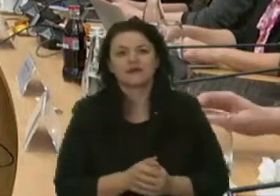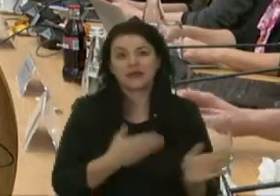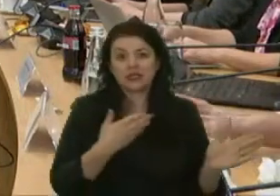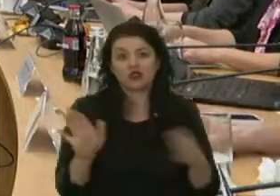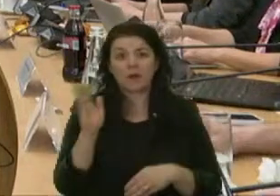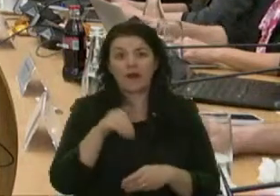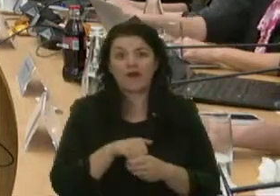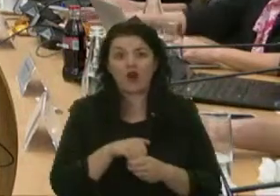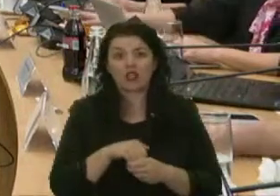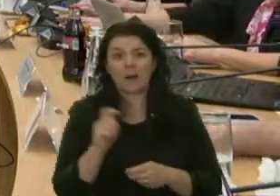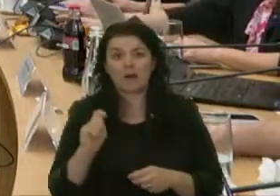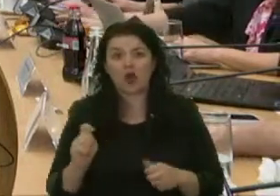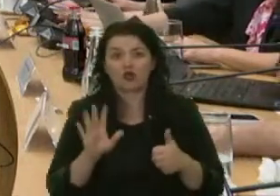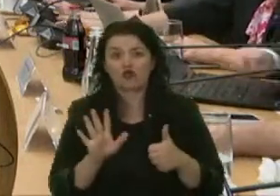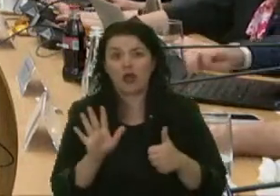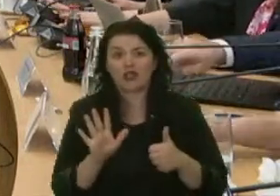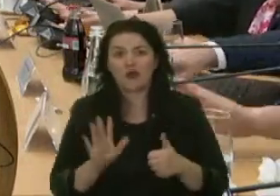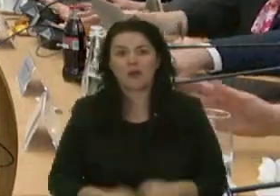numărul